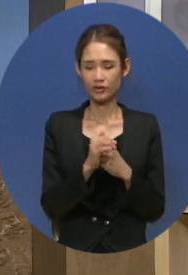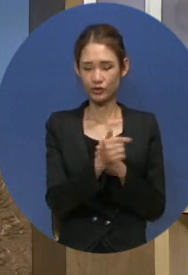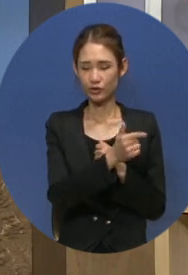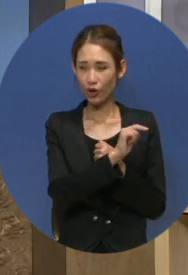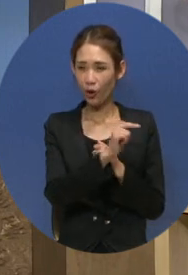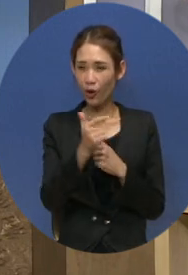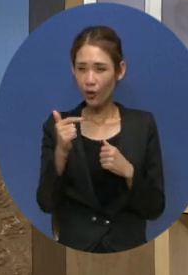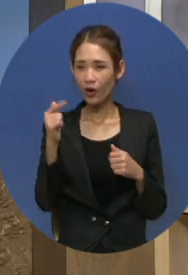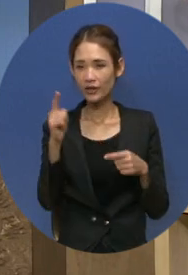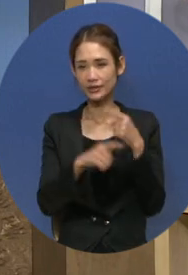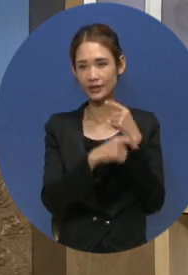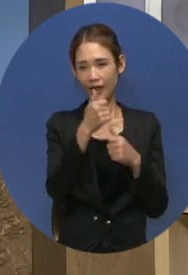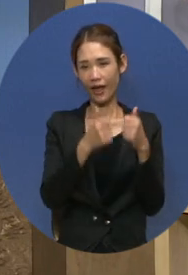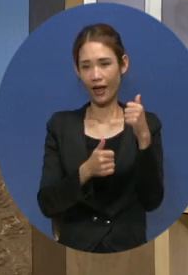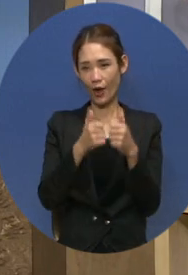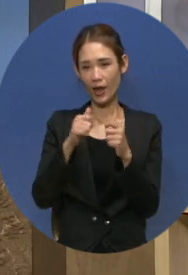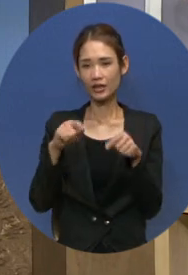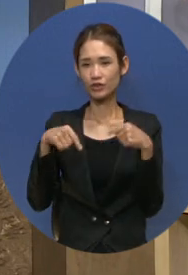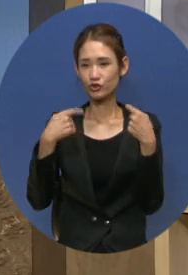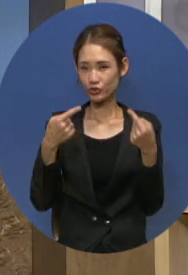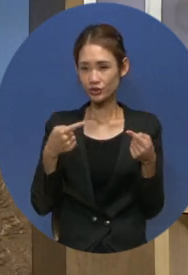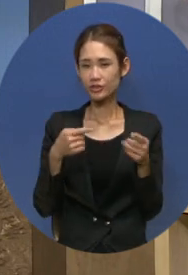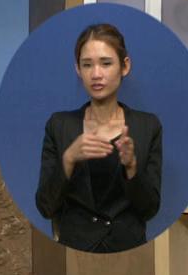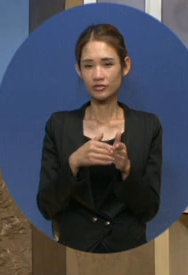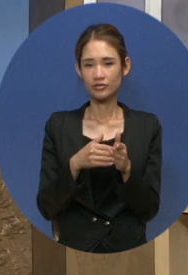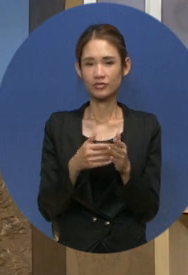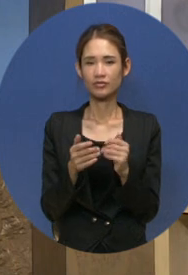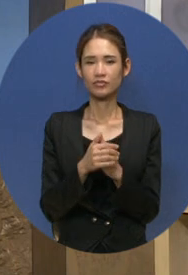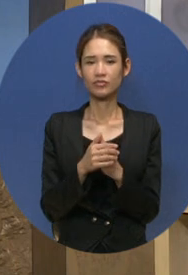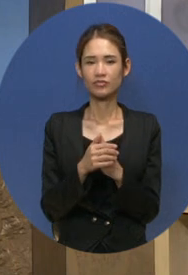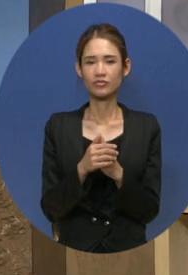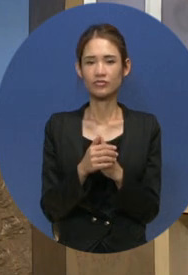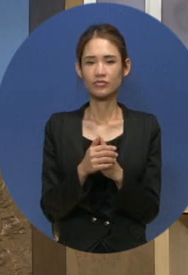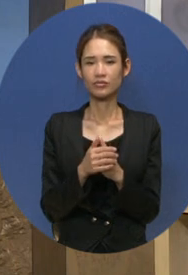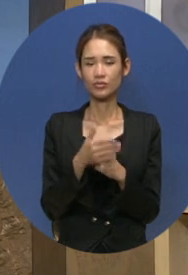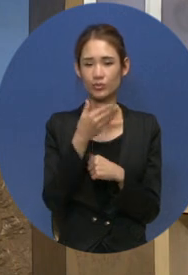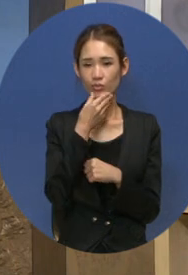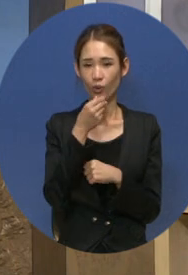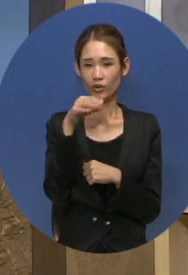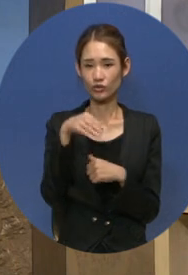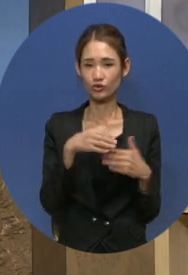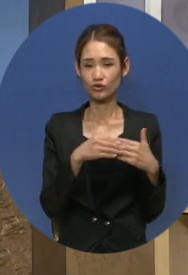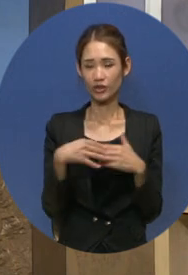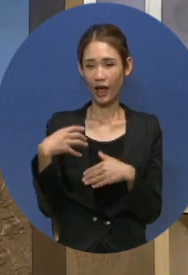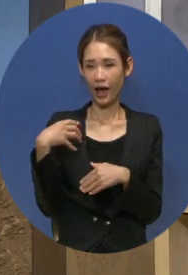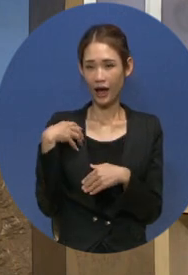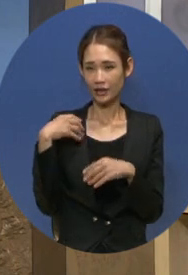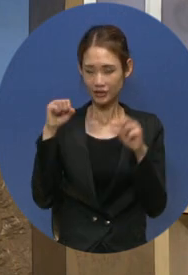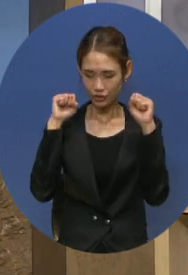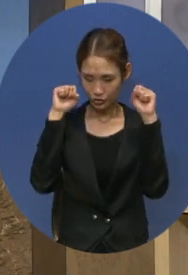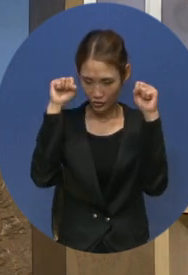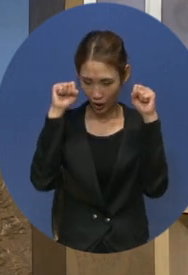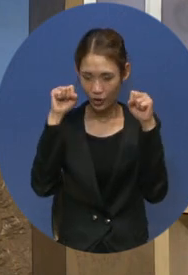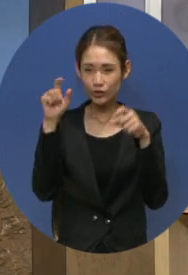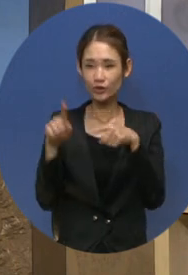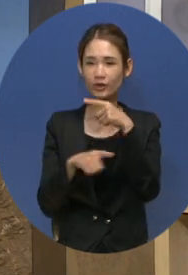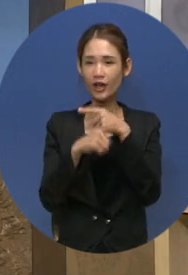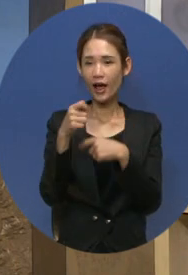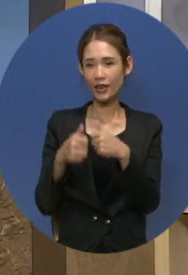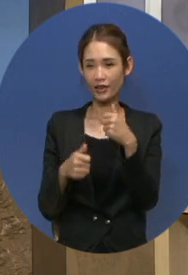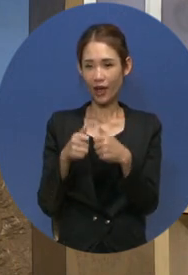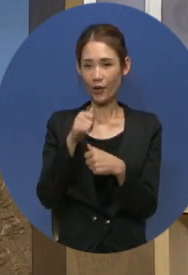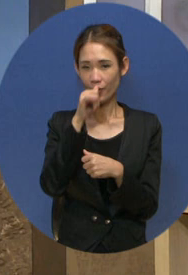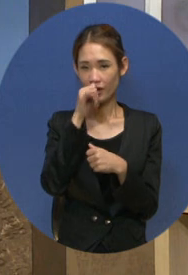이제 각종 대회에도 출전을 한다 말씀을 해주셨잖아요. 그런데 또이 복지관에서도 주최하시는